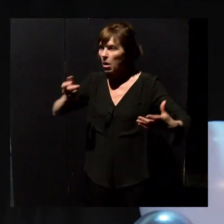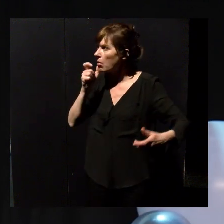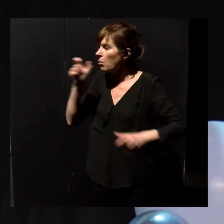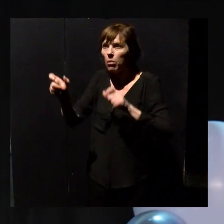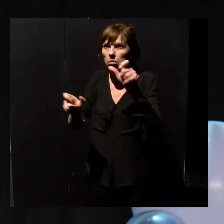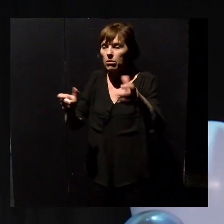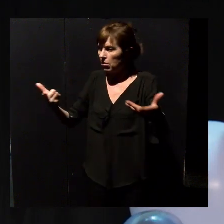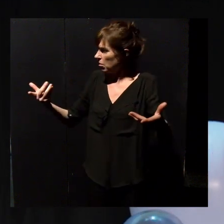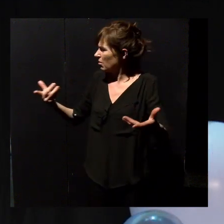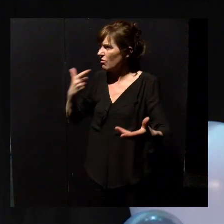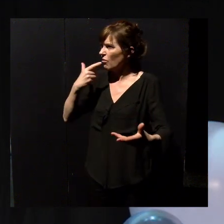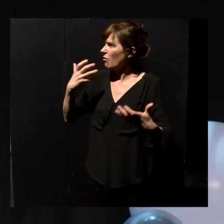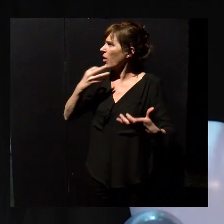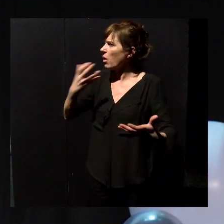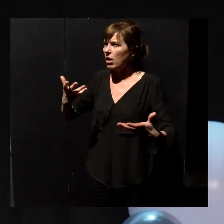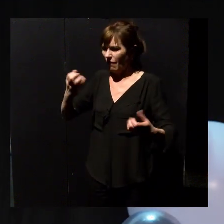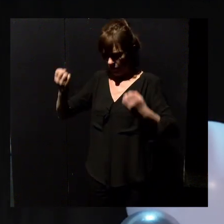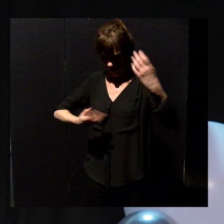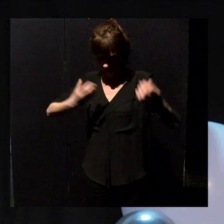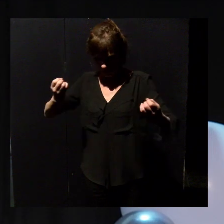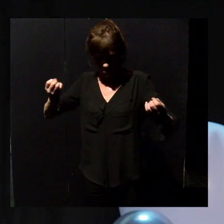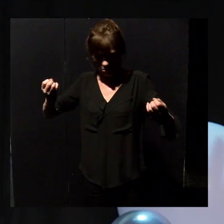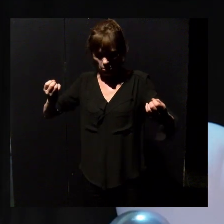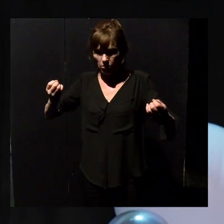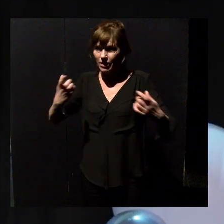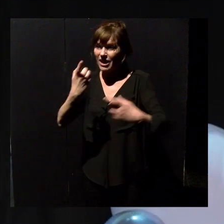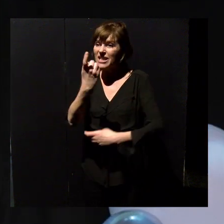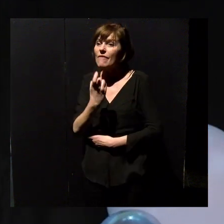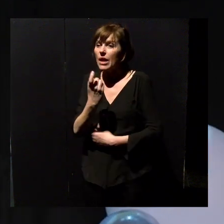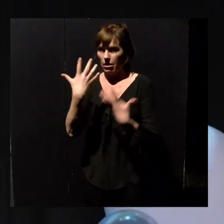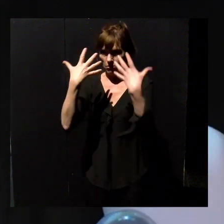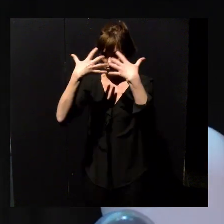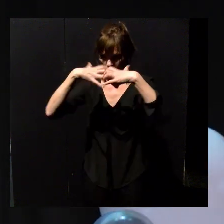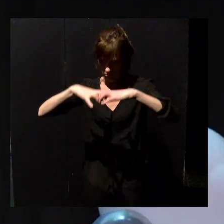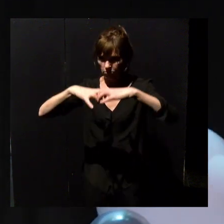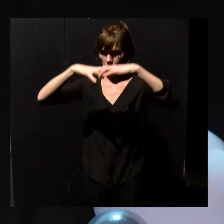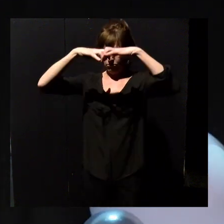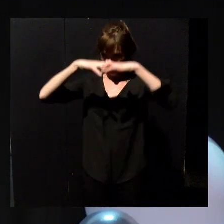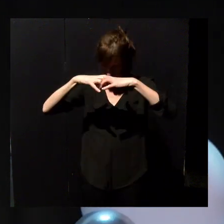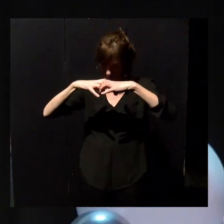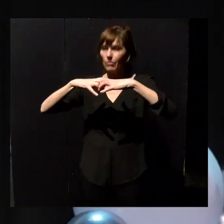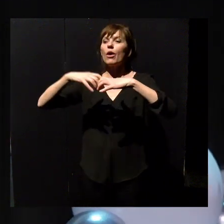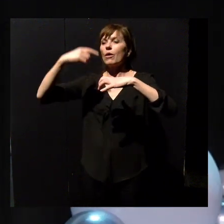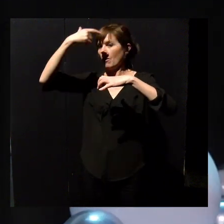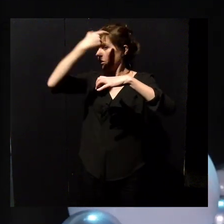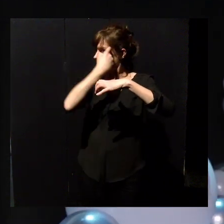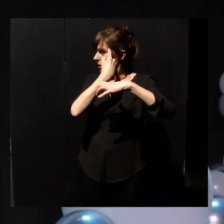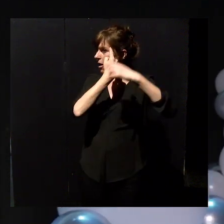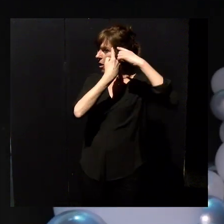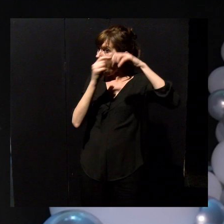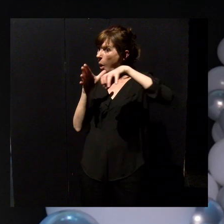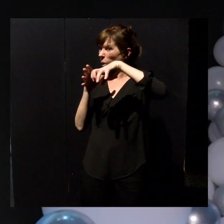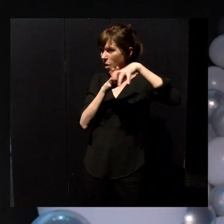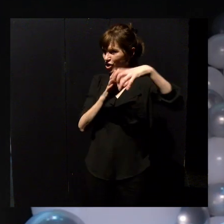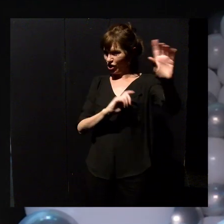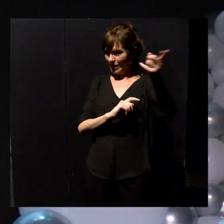vont concerner le lobe temporal gauche. Alors pourquoi ? D'abord, il faut que je vous explique quelques